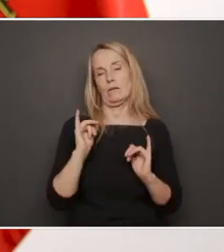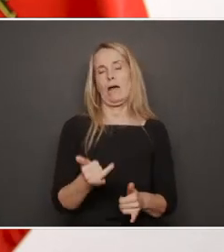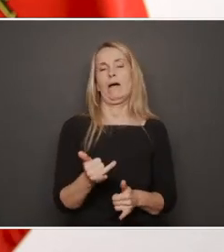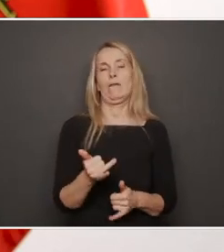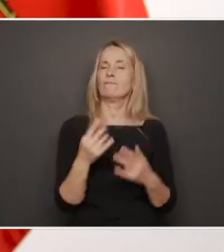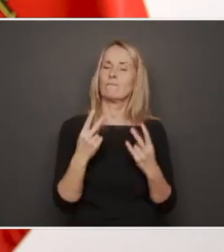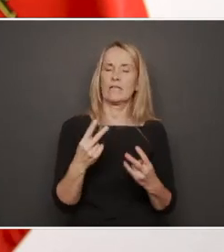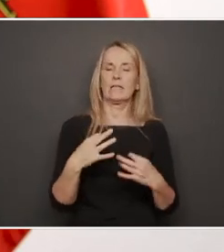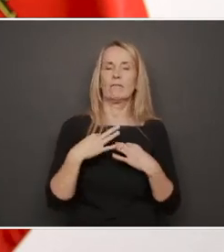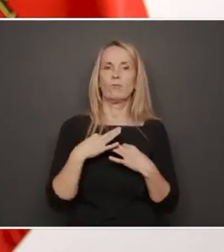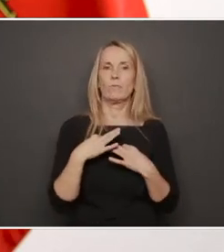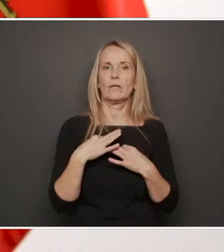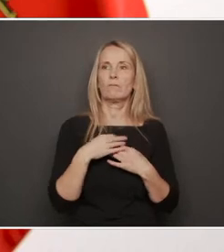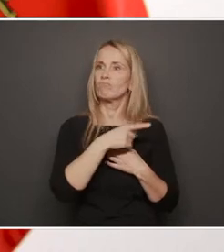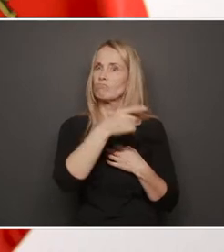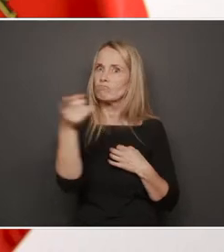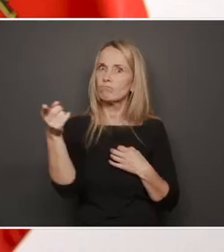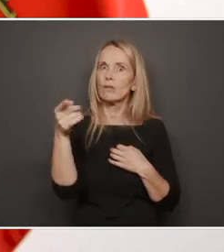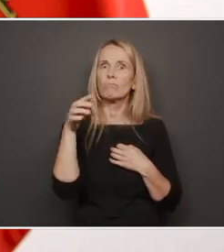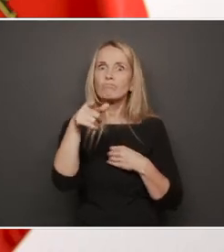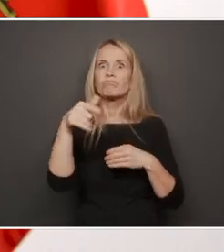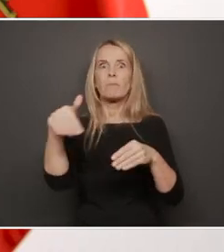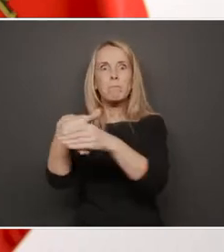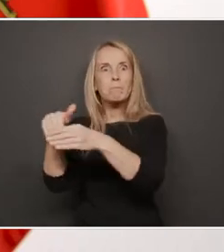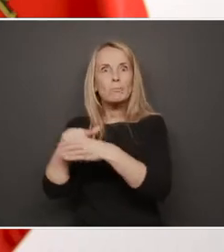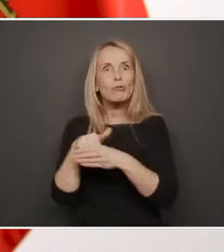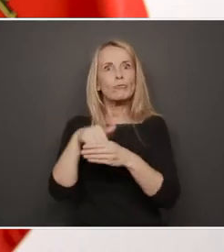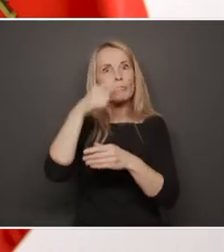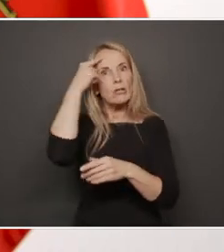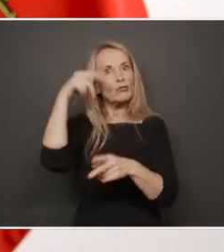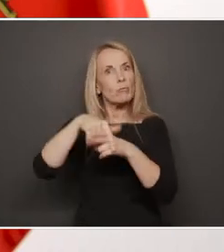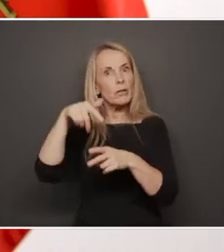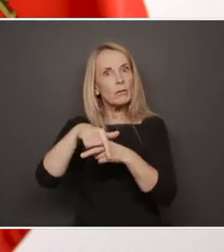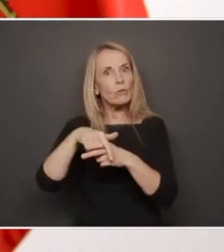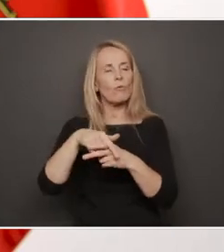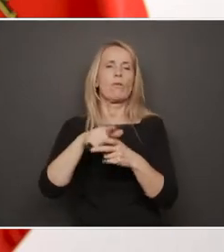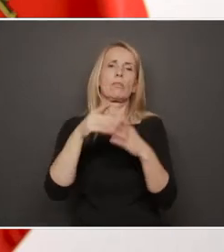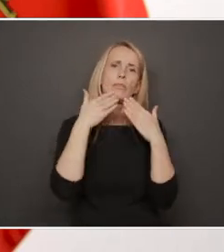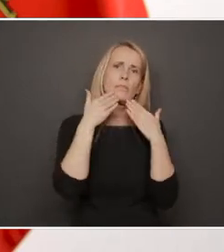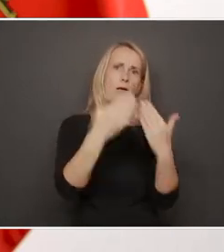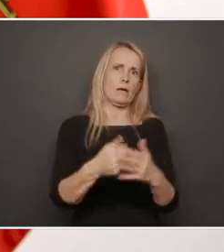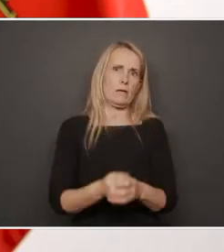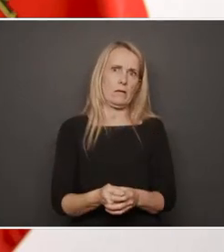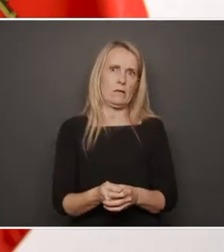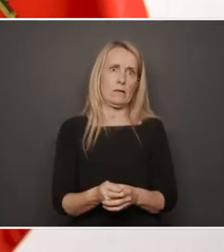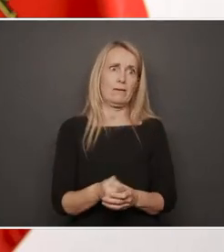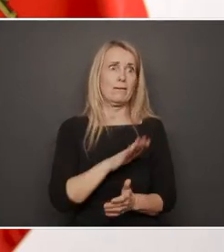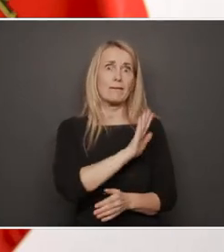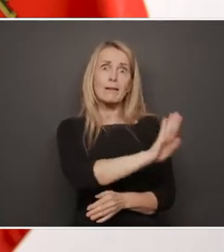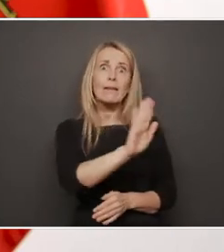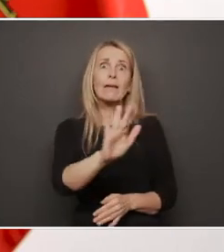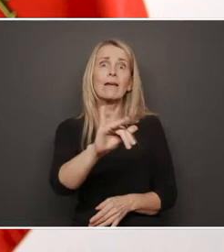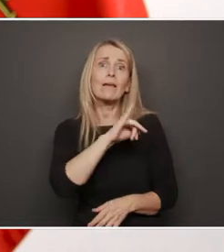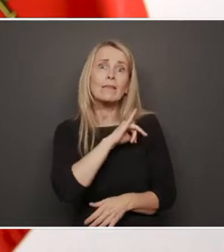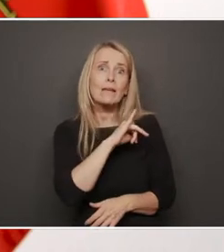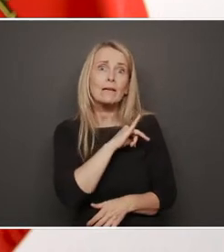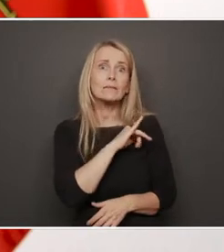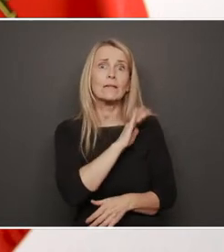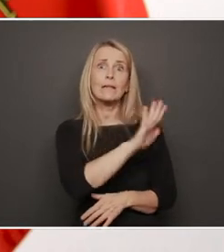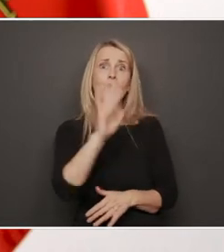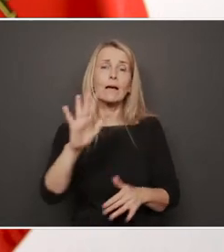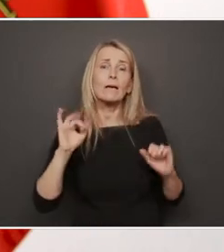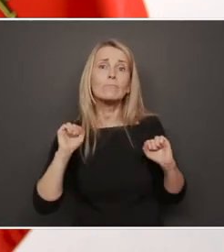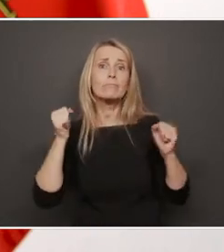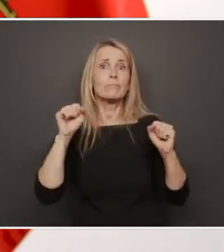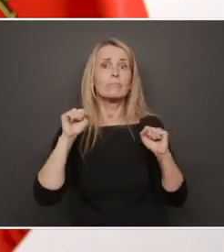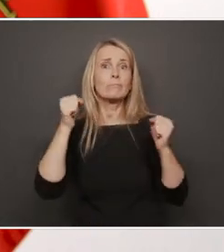allen für Ihren Einsatz für die Beschäftigung von Menschen mit Behinderungen zu danken. durch Ihr Interesse und Ihren Einsatz